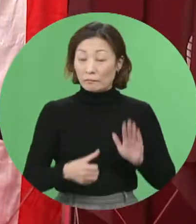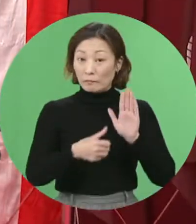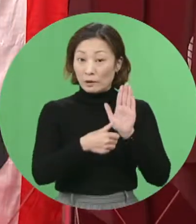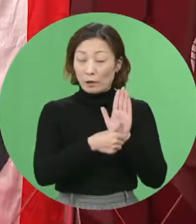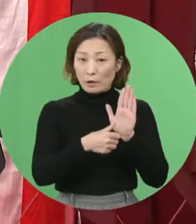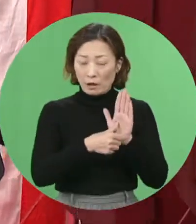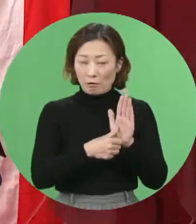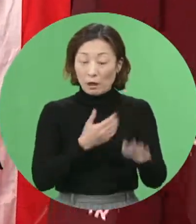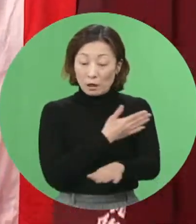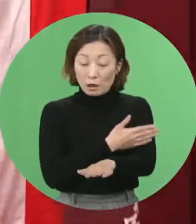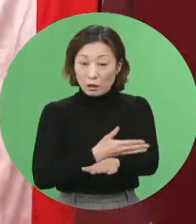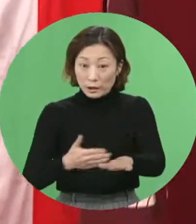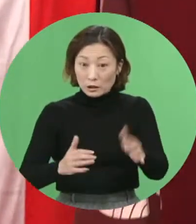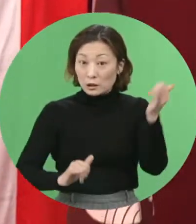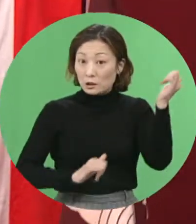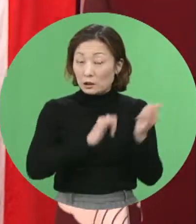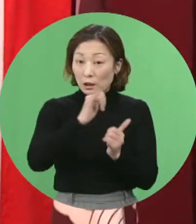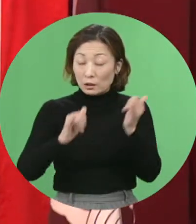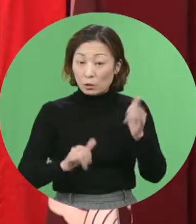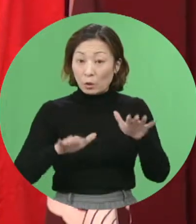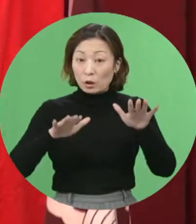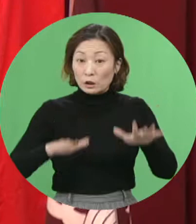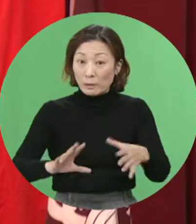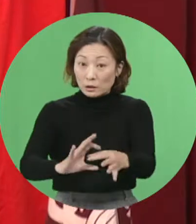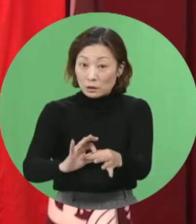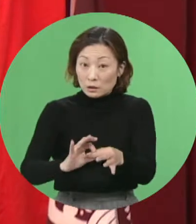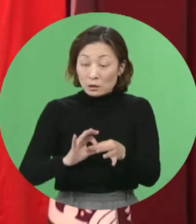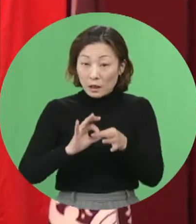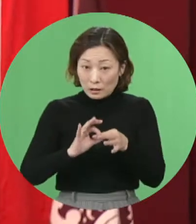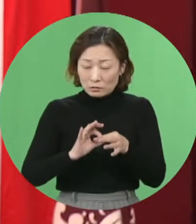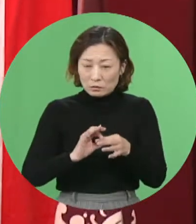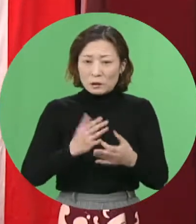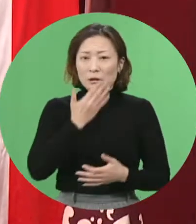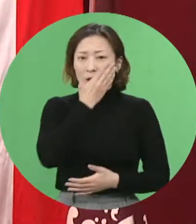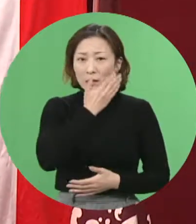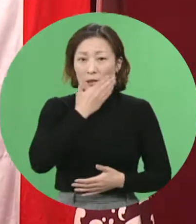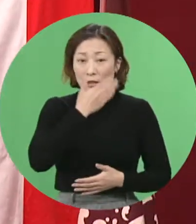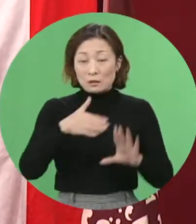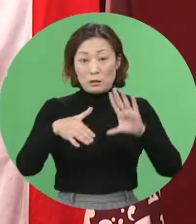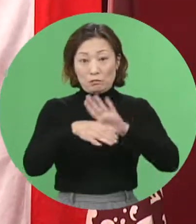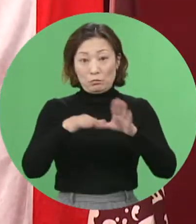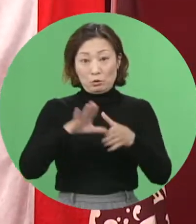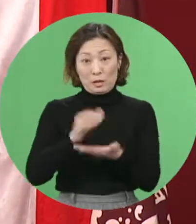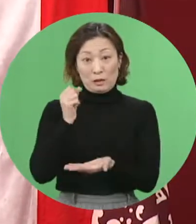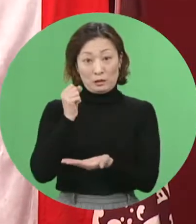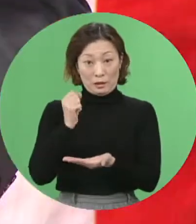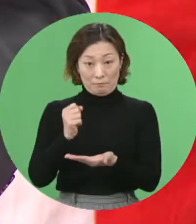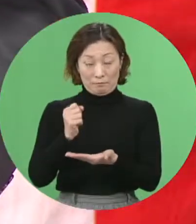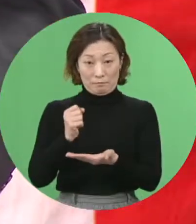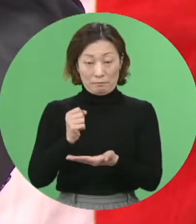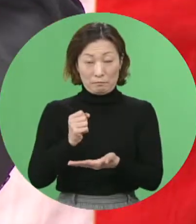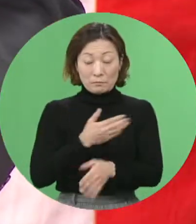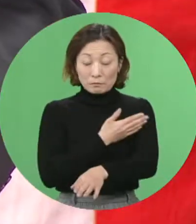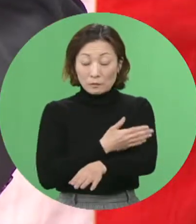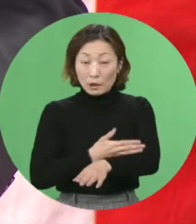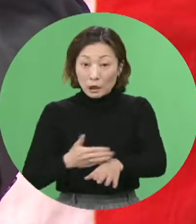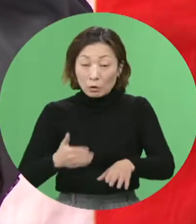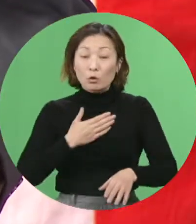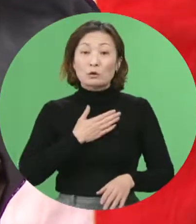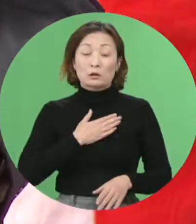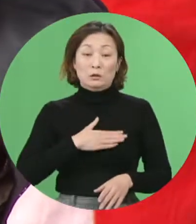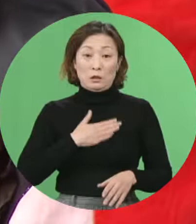町名は歴史や伝統を今に伝える貴重な文化遺産です。由来を知ることに